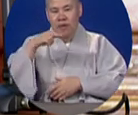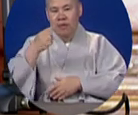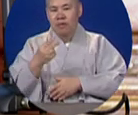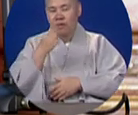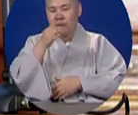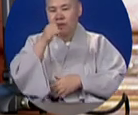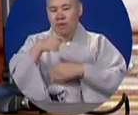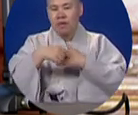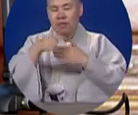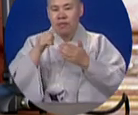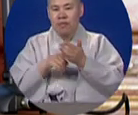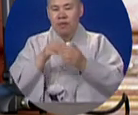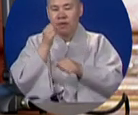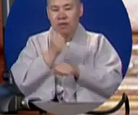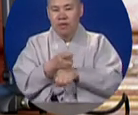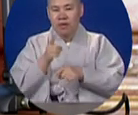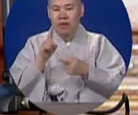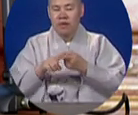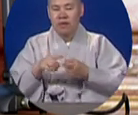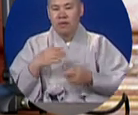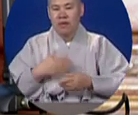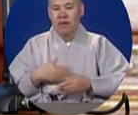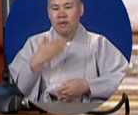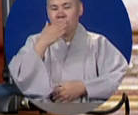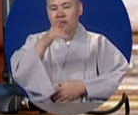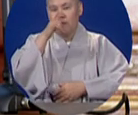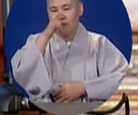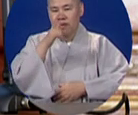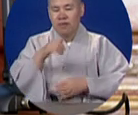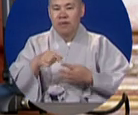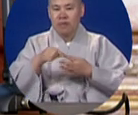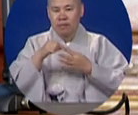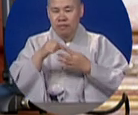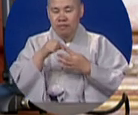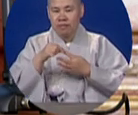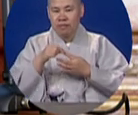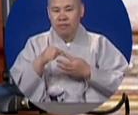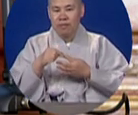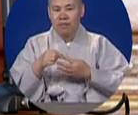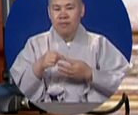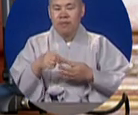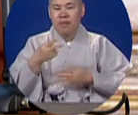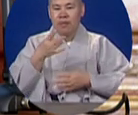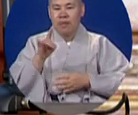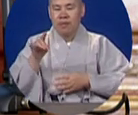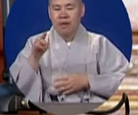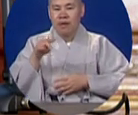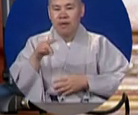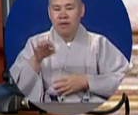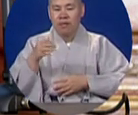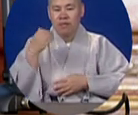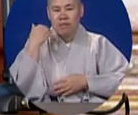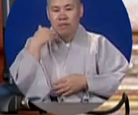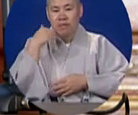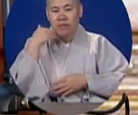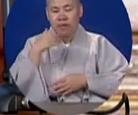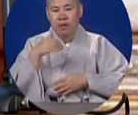성격이 어떤 건지 알 수가 있어요 성격은 첫째 대상을 향해서 나아간다 이거죠